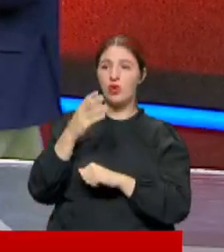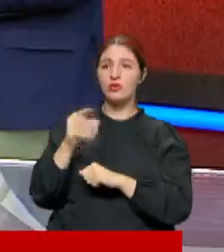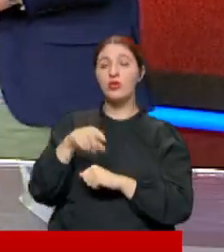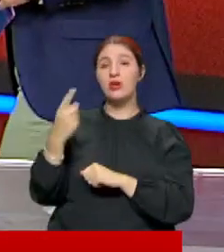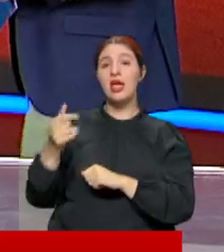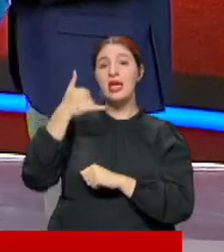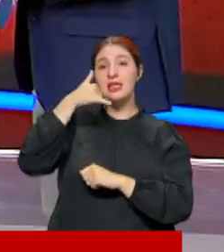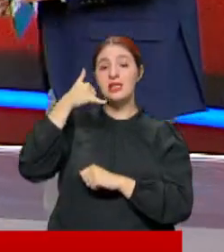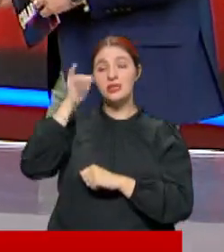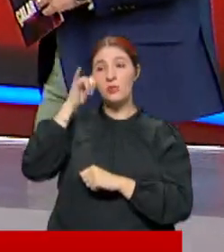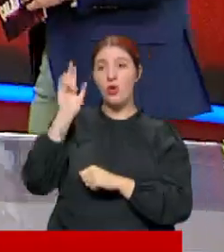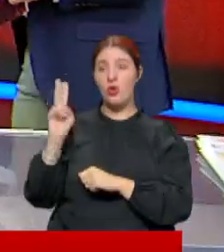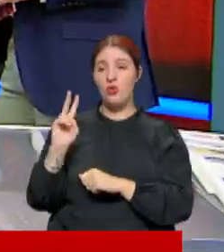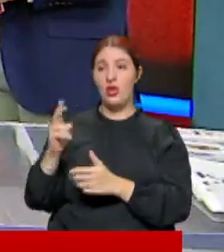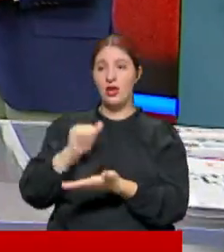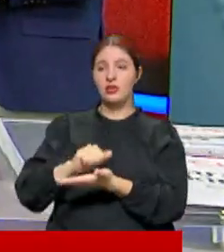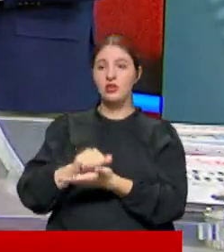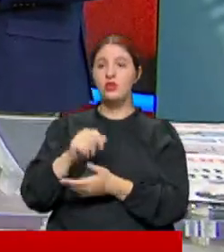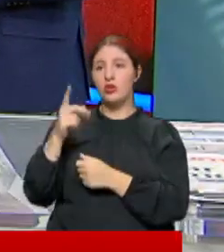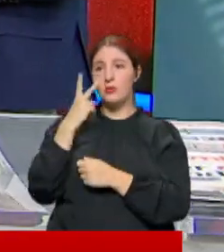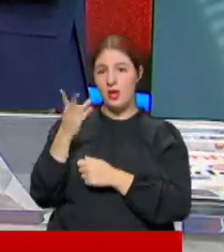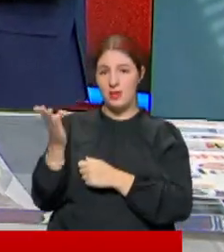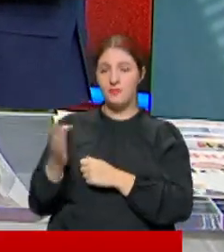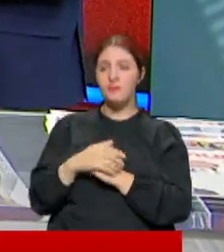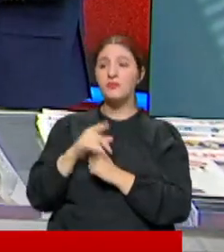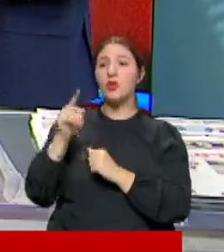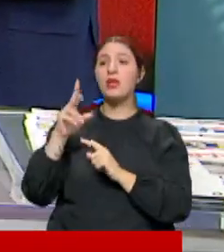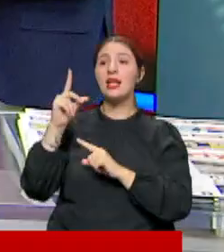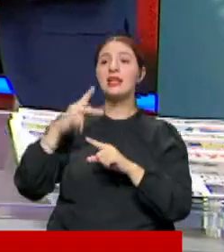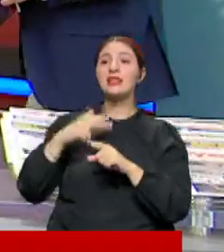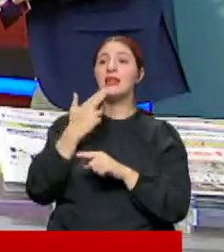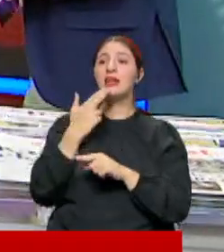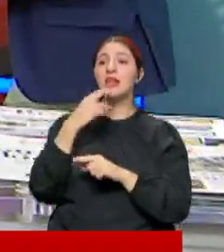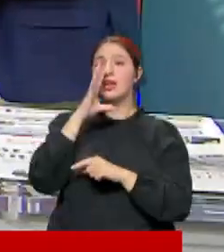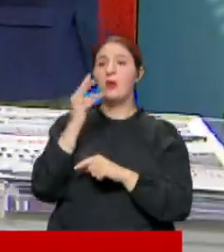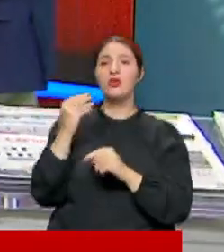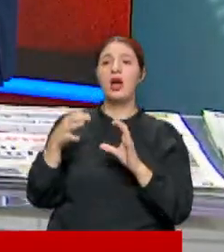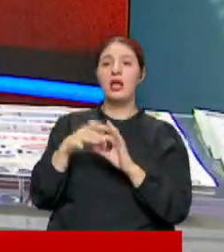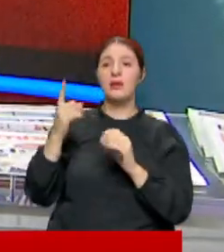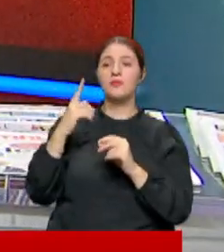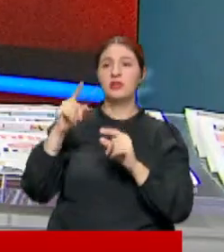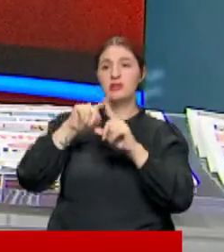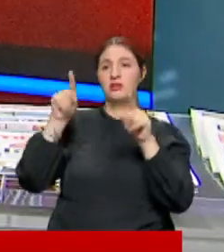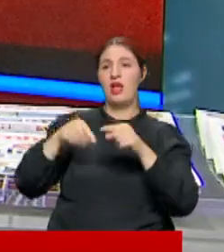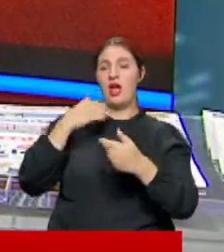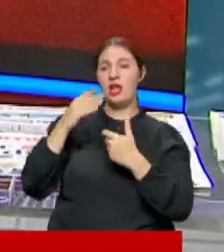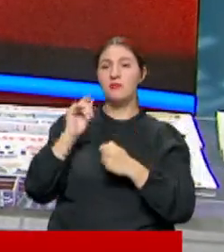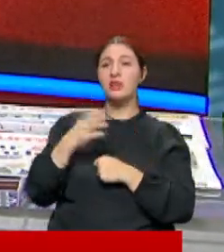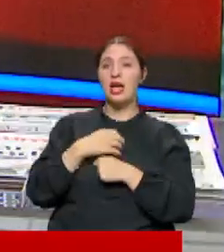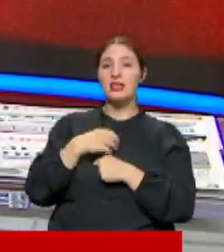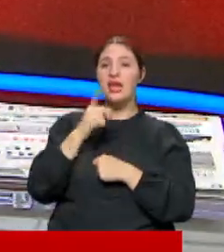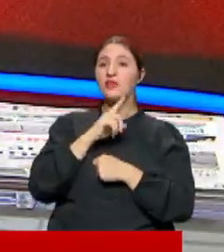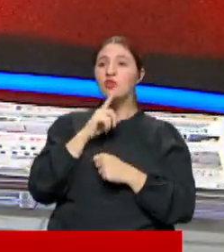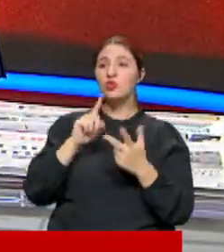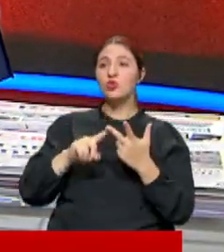El Mundo İspanyol gazetesi, o var sırada. Bakalım. Orada da Listras'ın kim olduğuna dair bir portre çizmişler. Kendisi